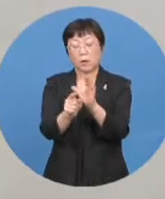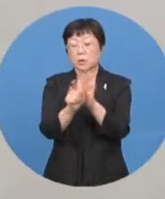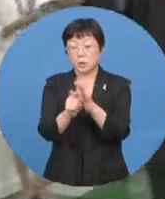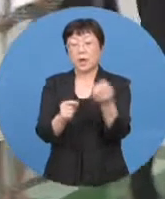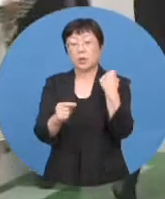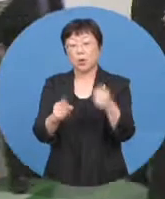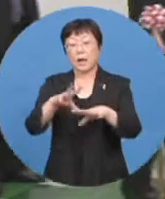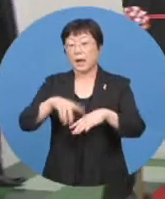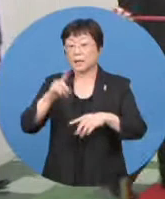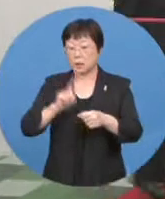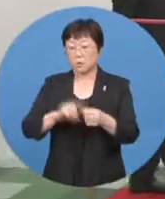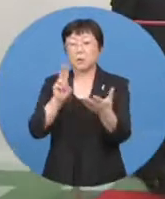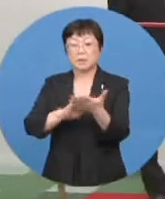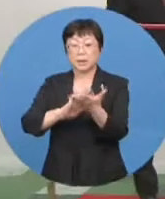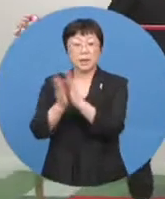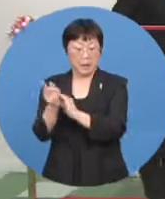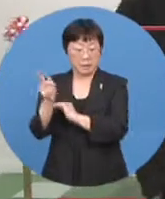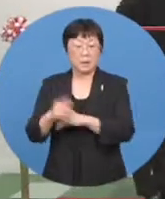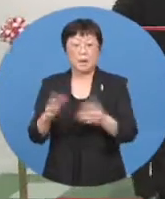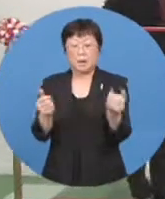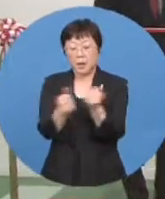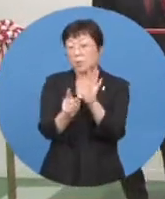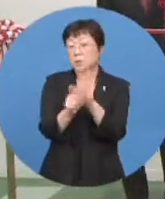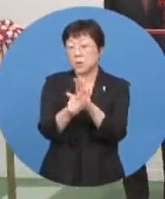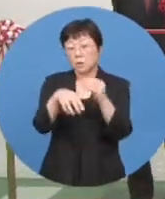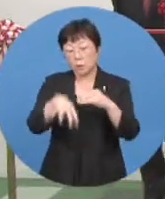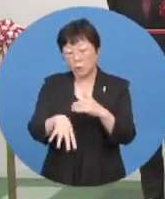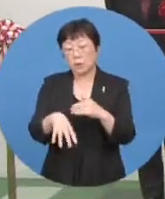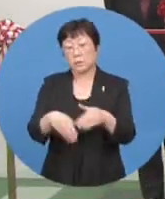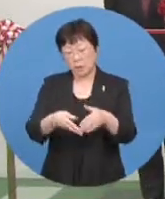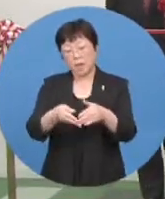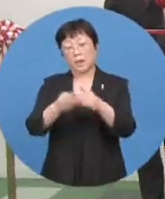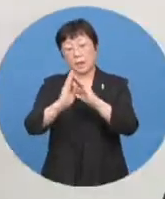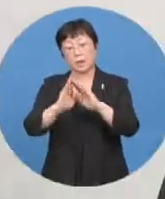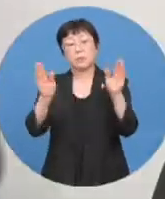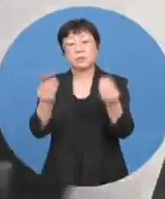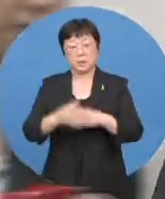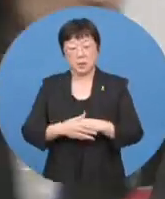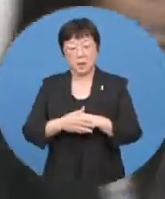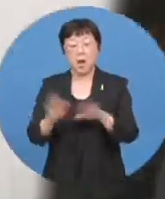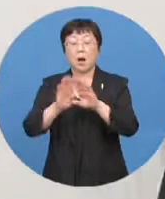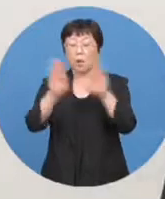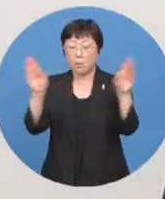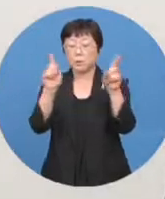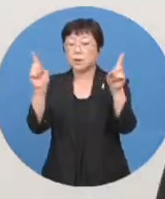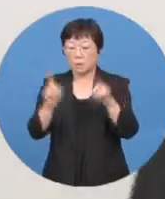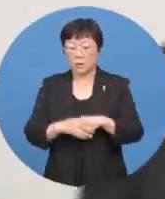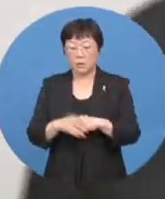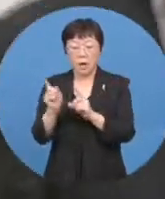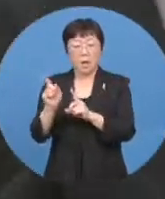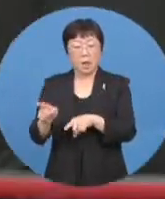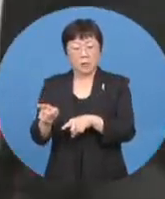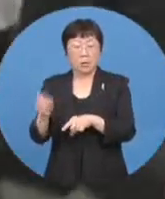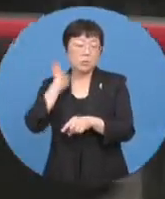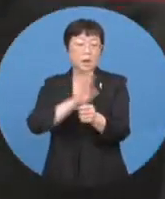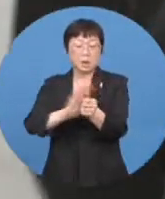強化元年と位置づけた徳島県が結婚支援の拠点として開設しました。オープニングセレモニーには加藤勝